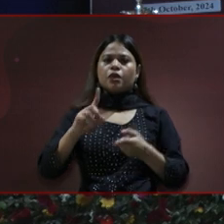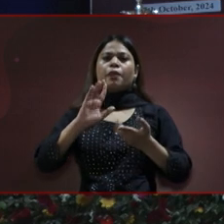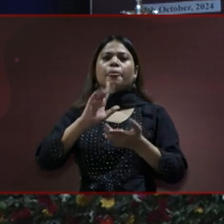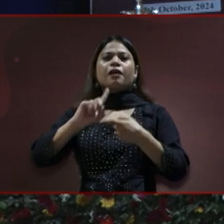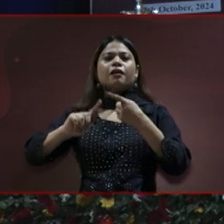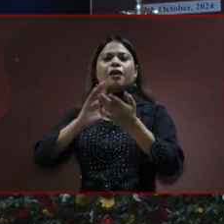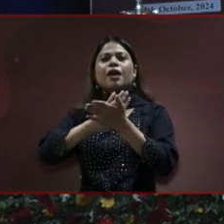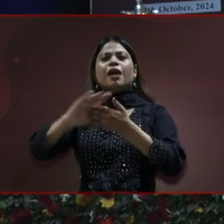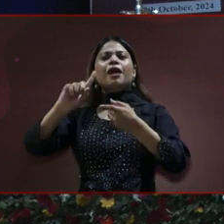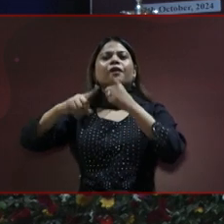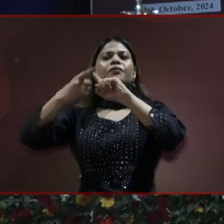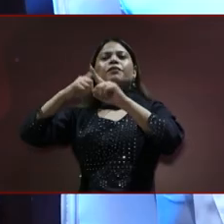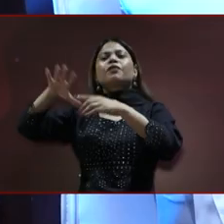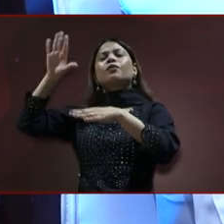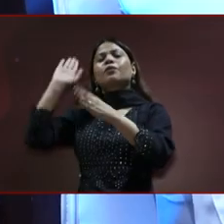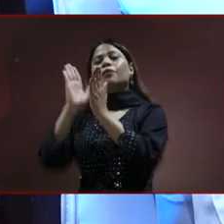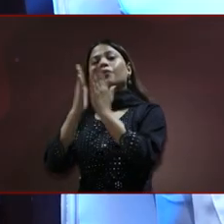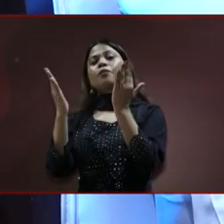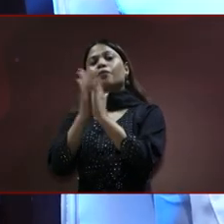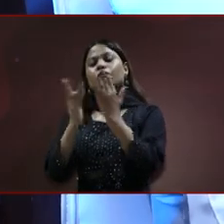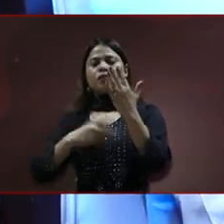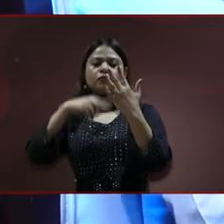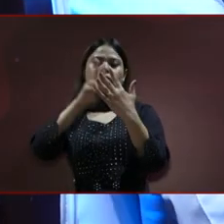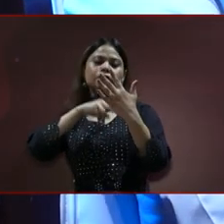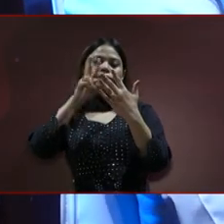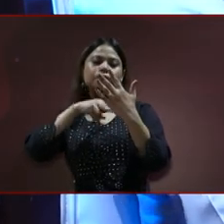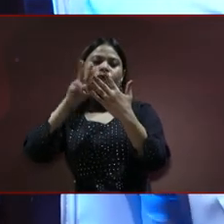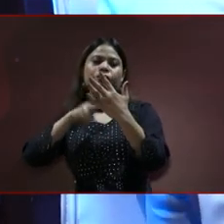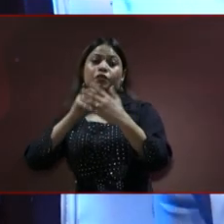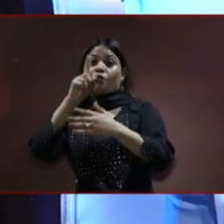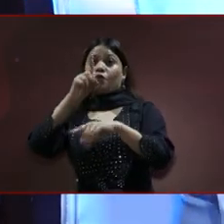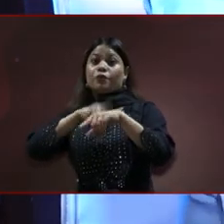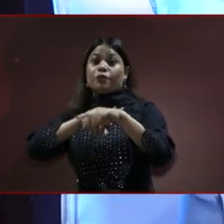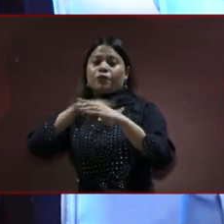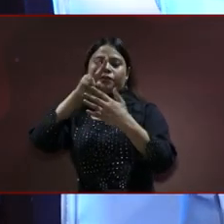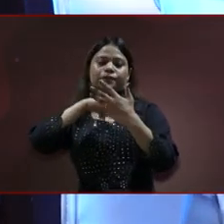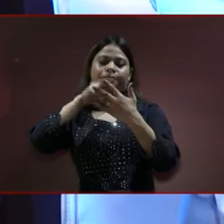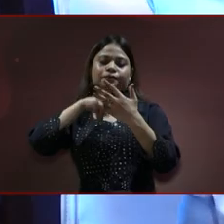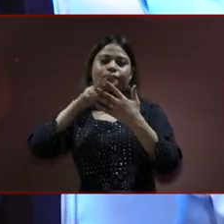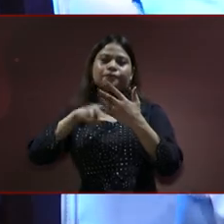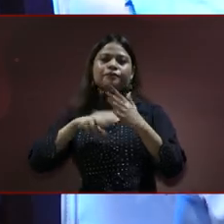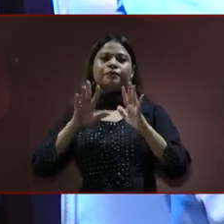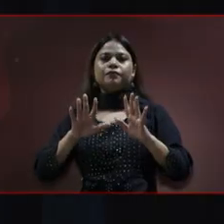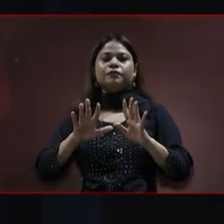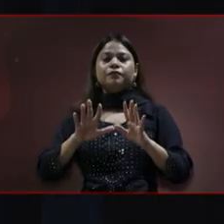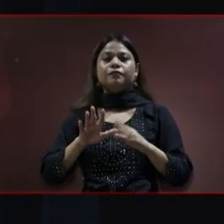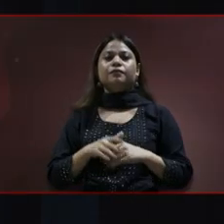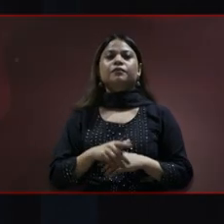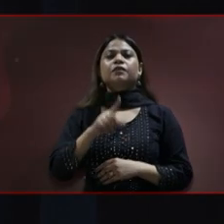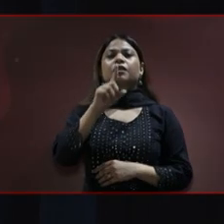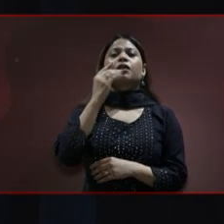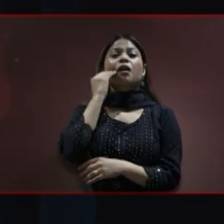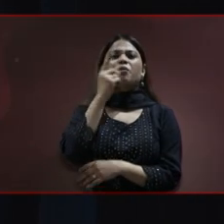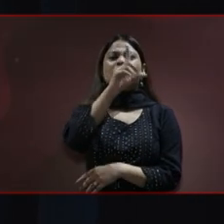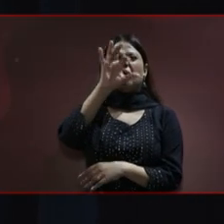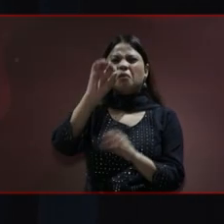राघव बैठे हैं ये सब हमारे मित्र हैं, उनसे किताब लेके मैंने हिस्ट्री किताब पहली बार शायद अर्ली 90s में पढ़ा था, एनसीईआरटी